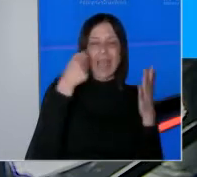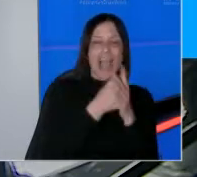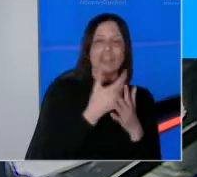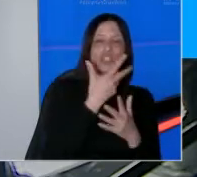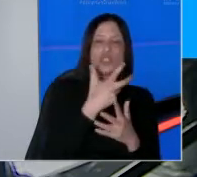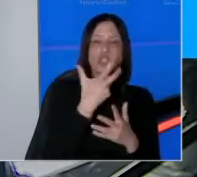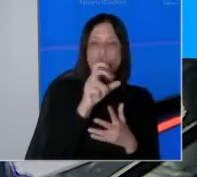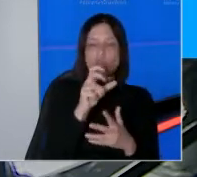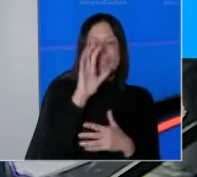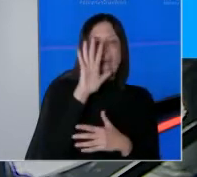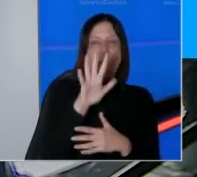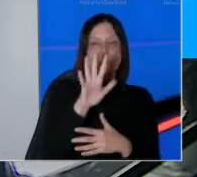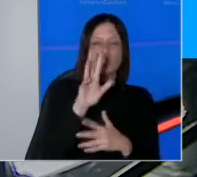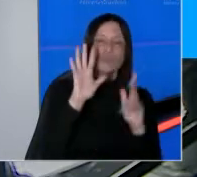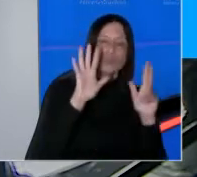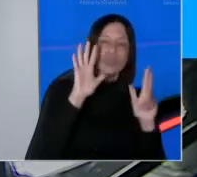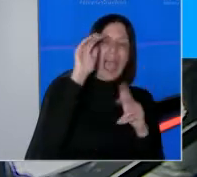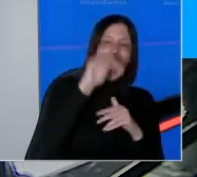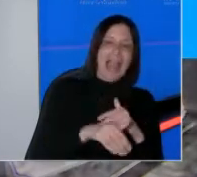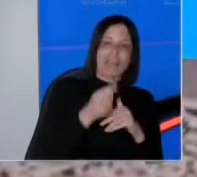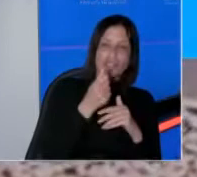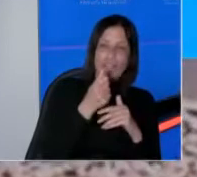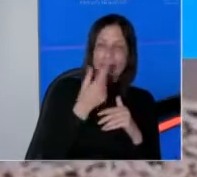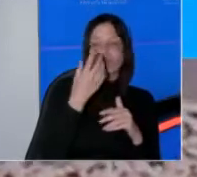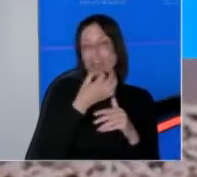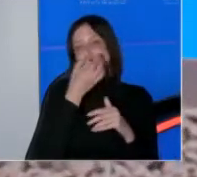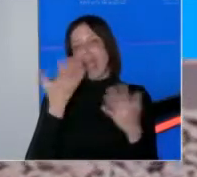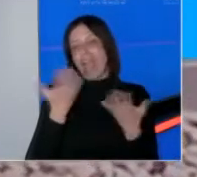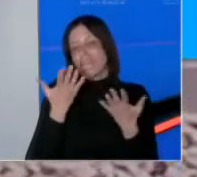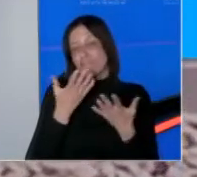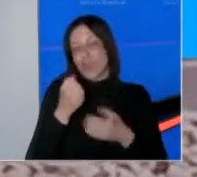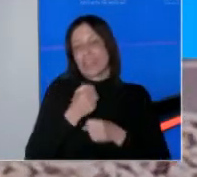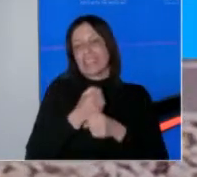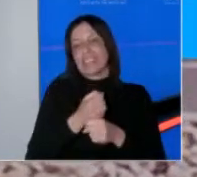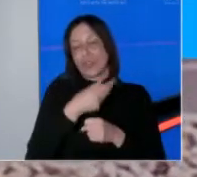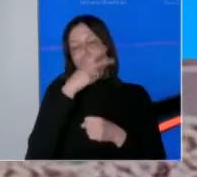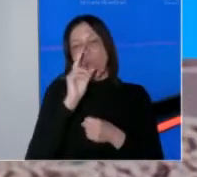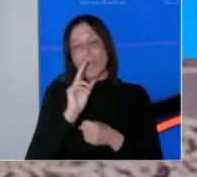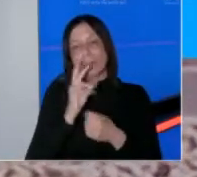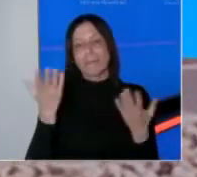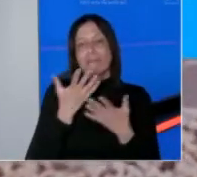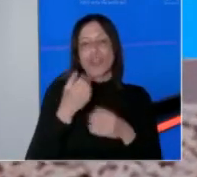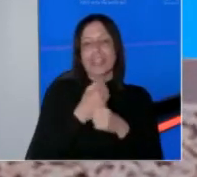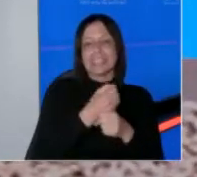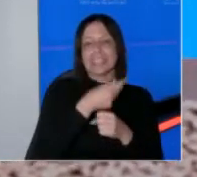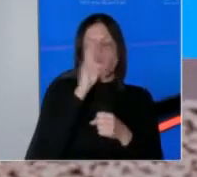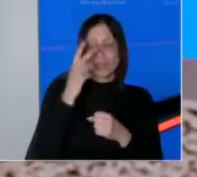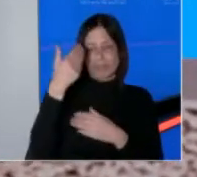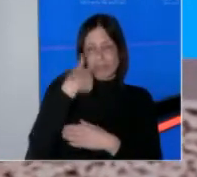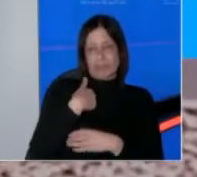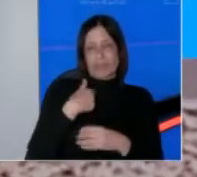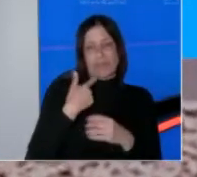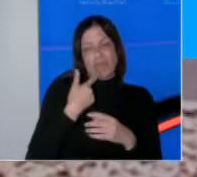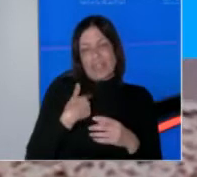ל-358,000 שקלים. ונשאלת השאלה, איפה נציגות ההורים גם? איפה נציגות ההורים שבאים אליי בטענות